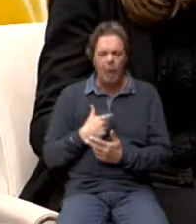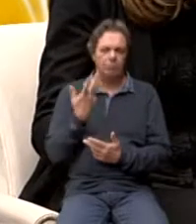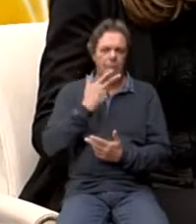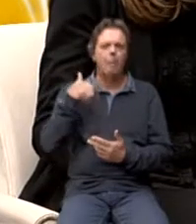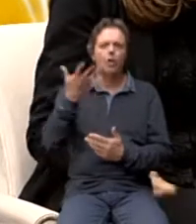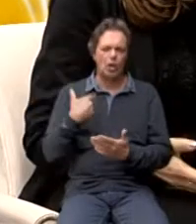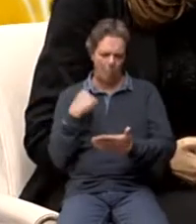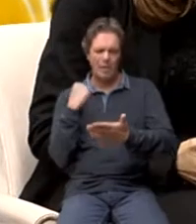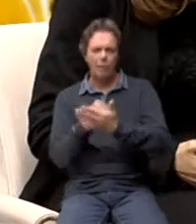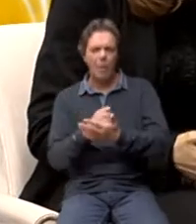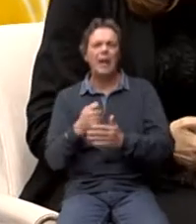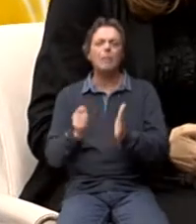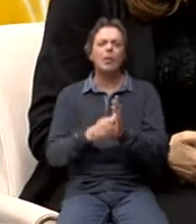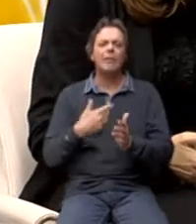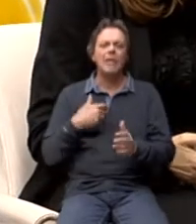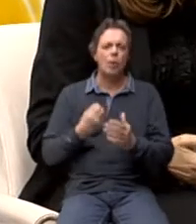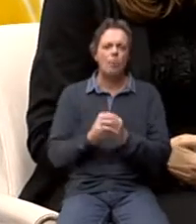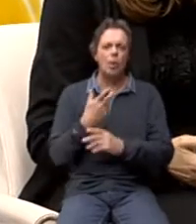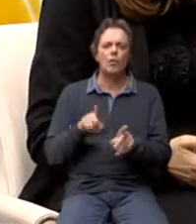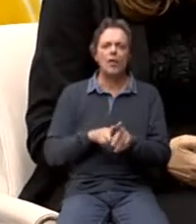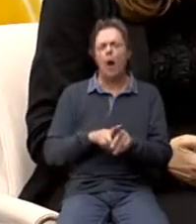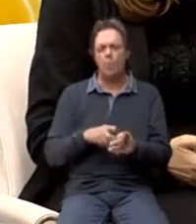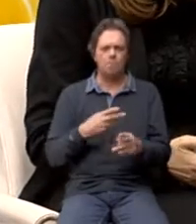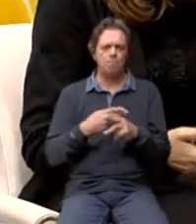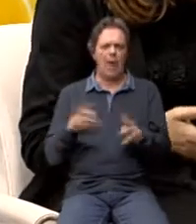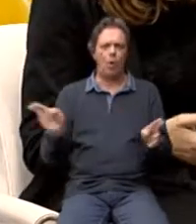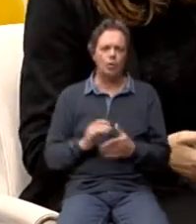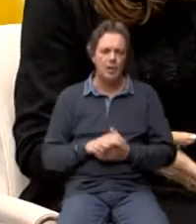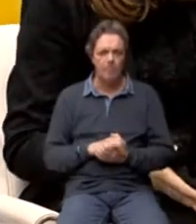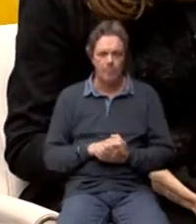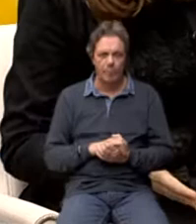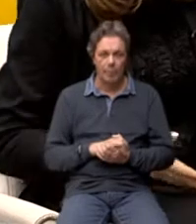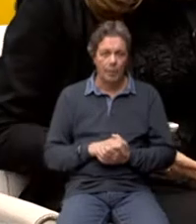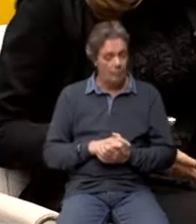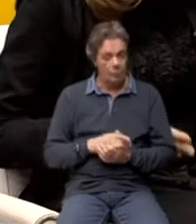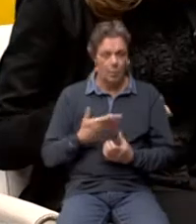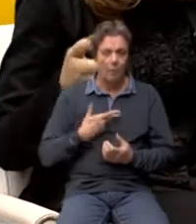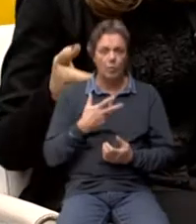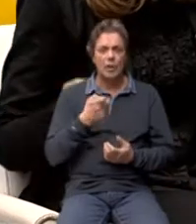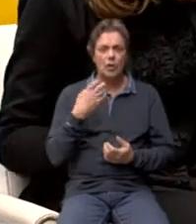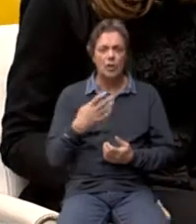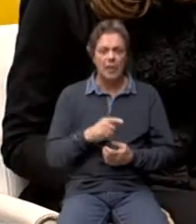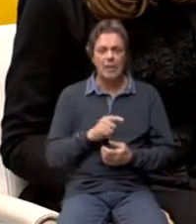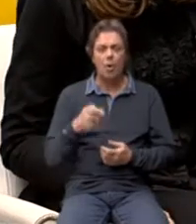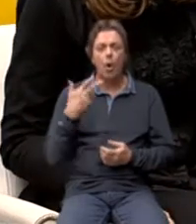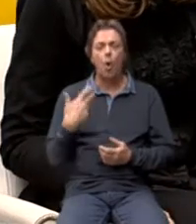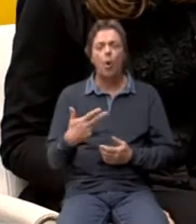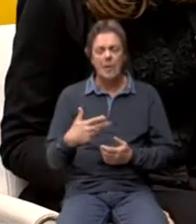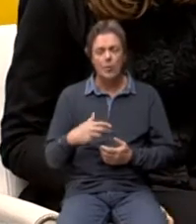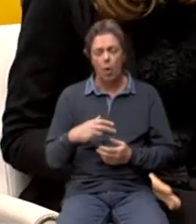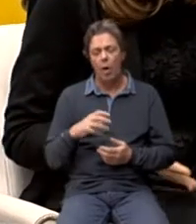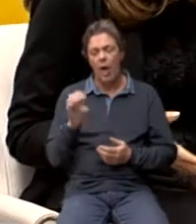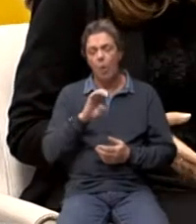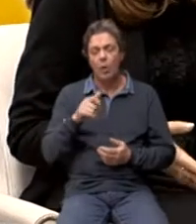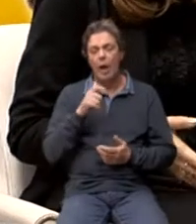vaš proizvod kao ekološki. Znači potpore se kreću recimo za to prijelazno razdoblje od 340 eura do 800 i nešto eura za višegodišnje